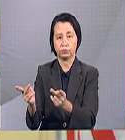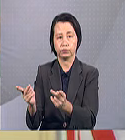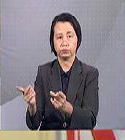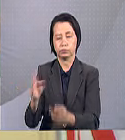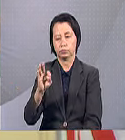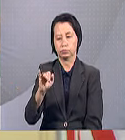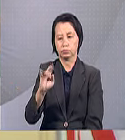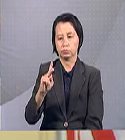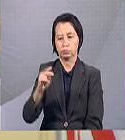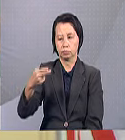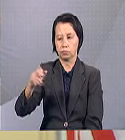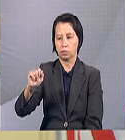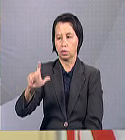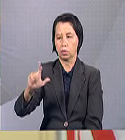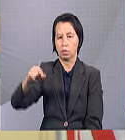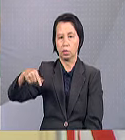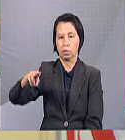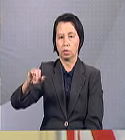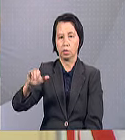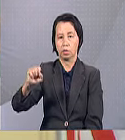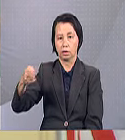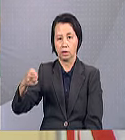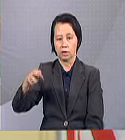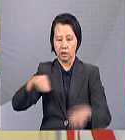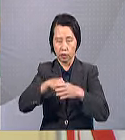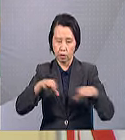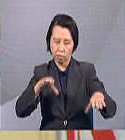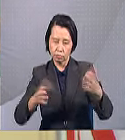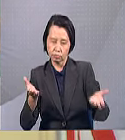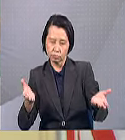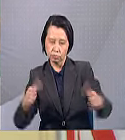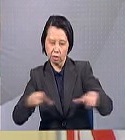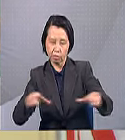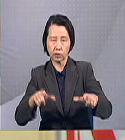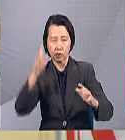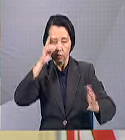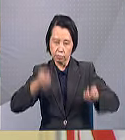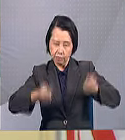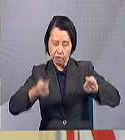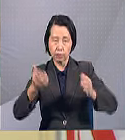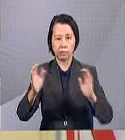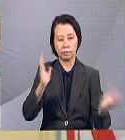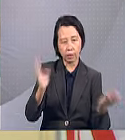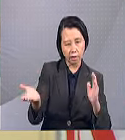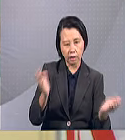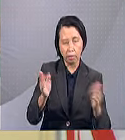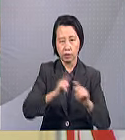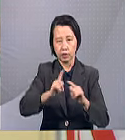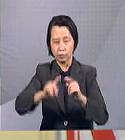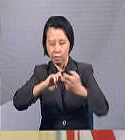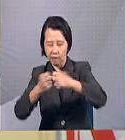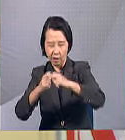Al-Fiqh Al-Awlawiyah, dalam melaksanakan pertimbangan dan perbandingan di antara pelbagai